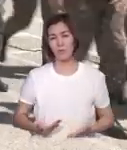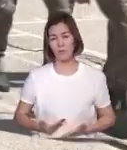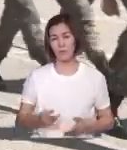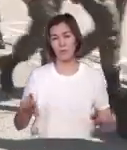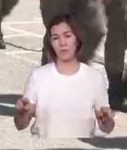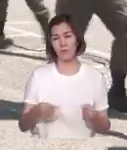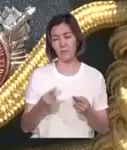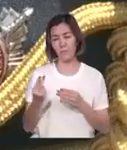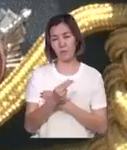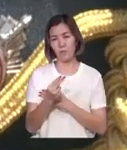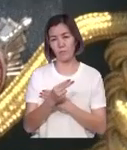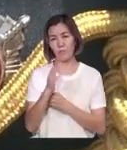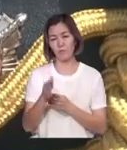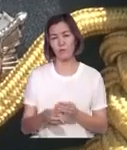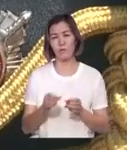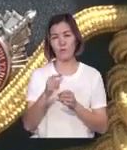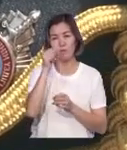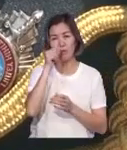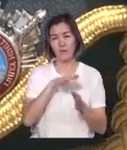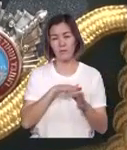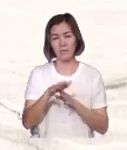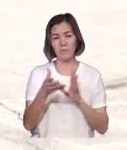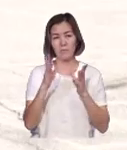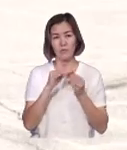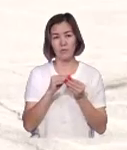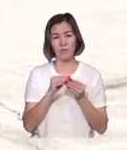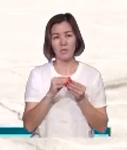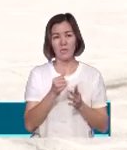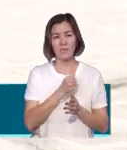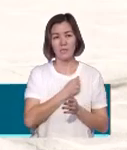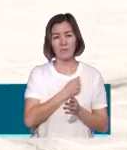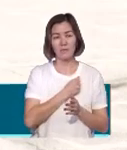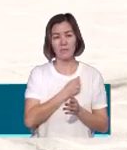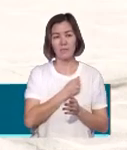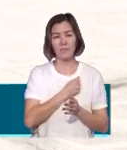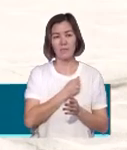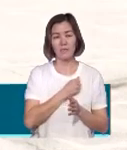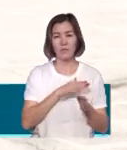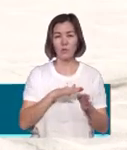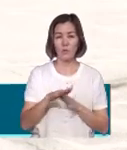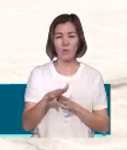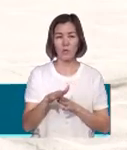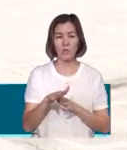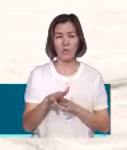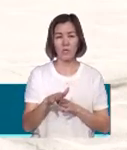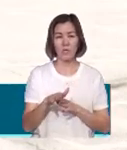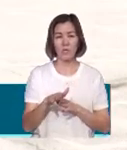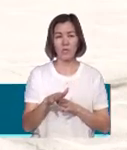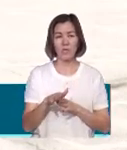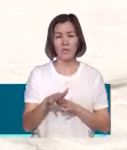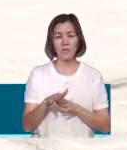өздерін баулыйды. 11 ай қызметі бойы бұл сарбаздар жаңағы толық құрамда